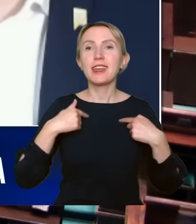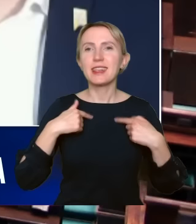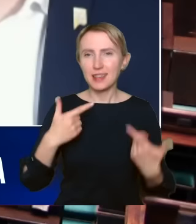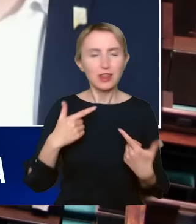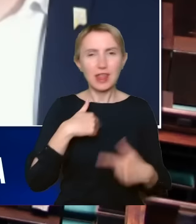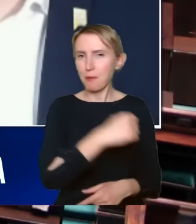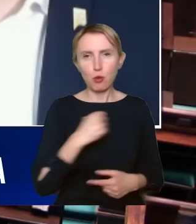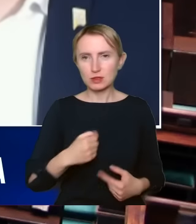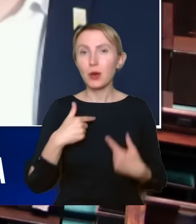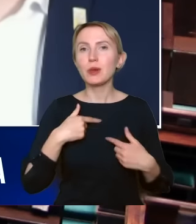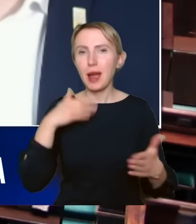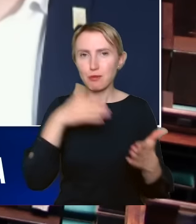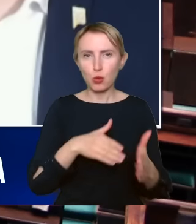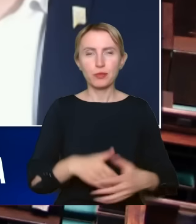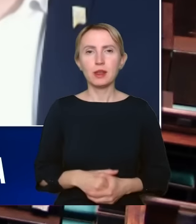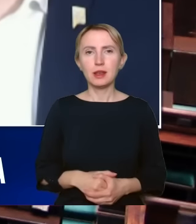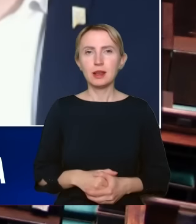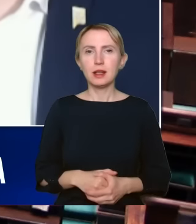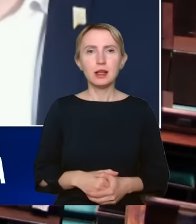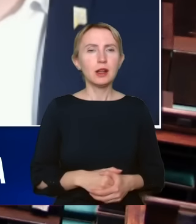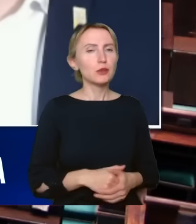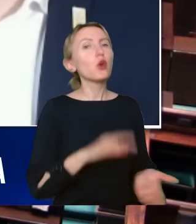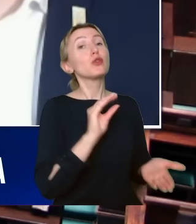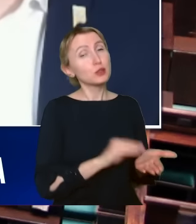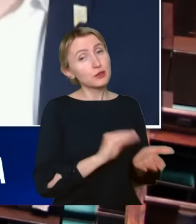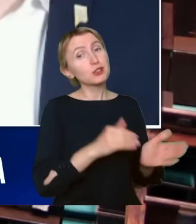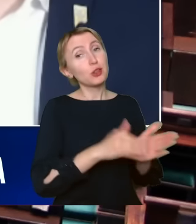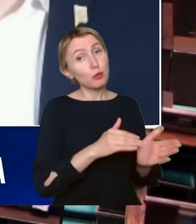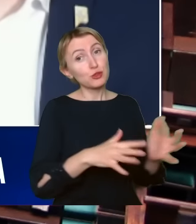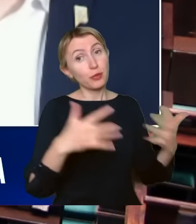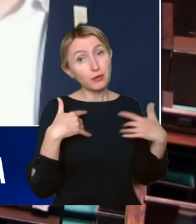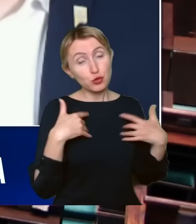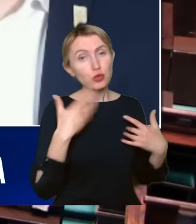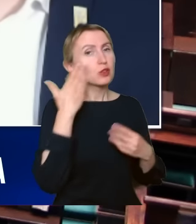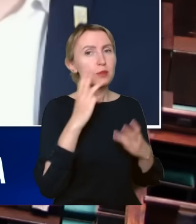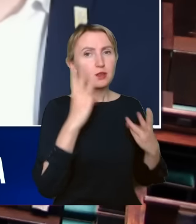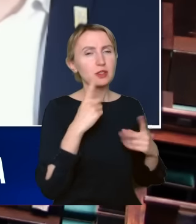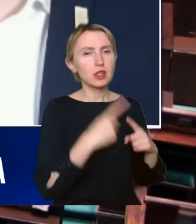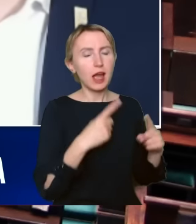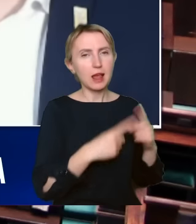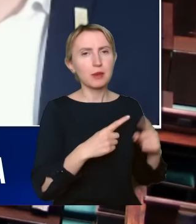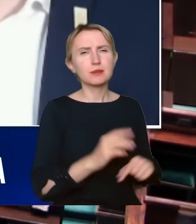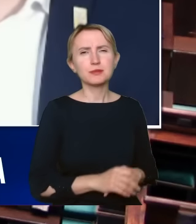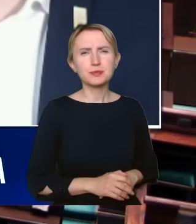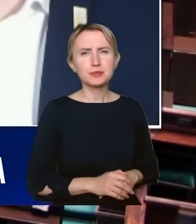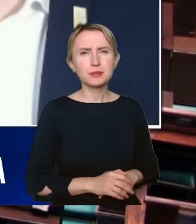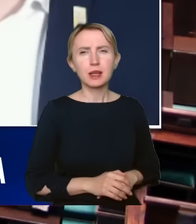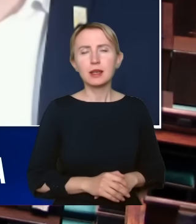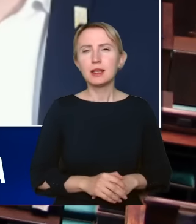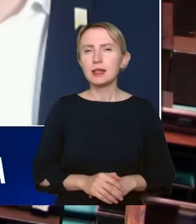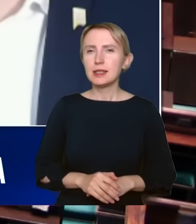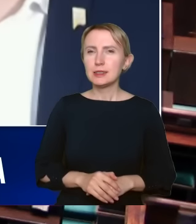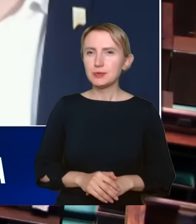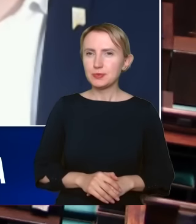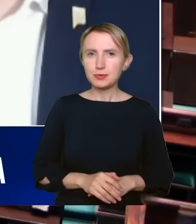to ja mało blokuję. Pan jednak rozumie. No jednak doświadczenie jest potrzebne w życiu i to jest bardzo ważny element. Ale skoro nie chce pan odpowiedzieć, jeżeli